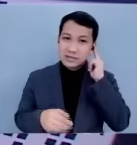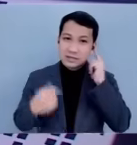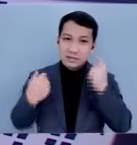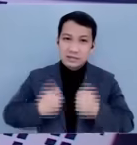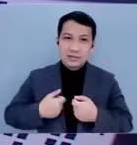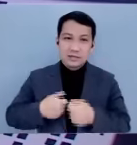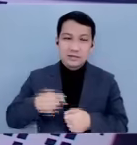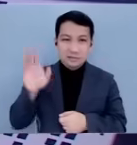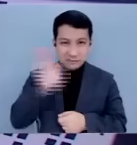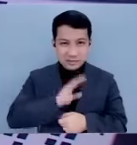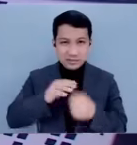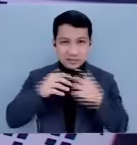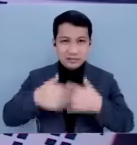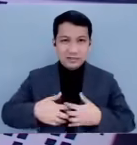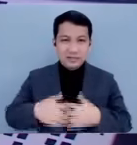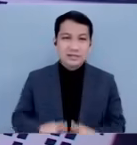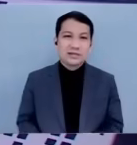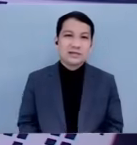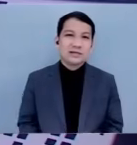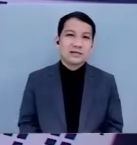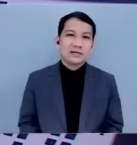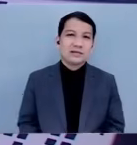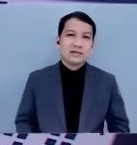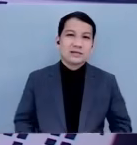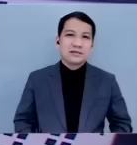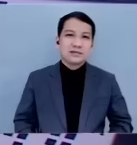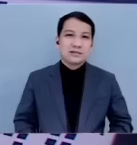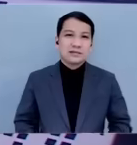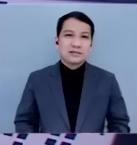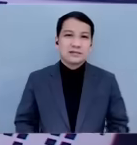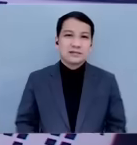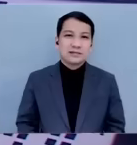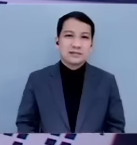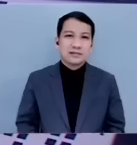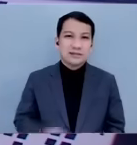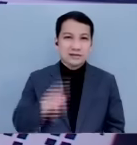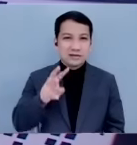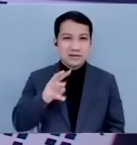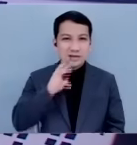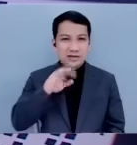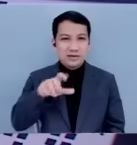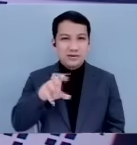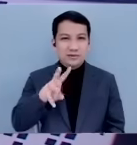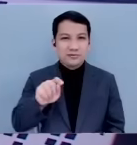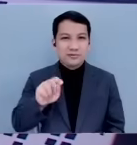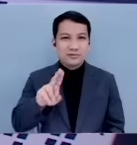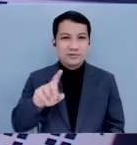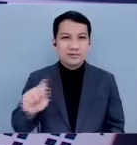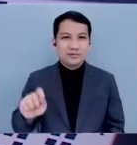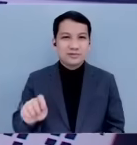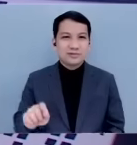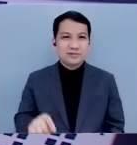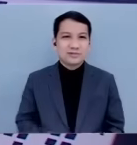makina niya? Ano? Hindi mo papagsak sa tubig, magiging wetsuit. Ay, nakuha ni Johnny, oh.